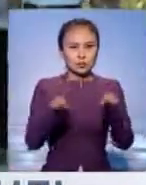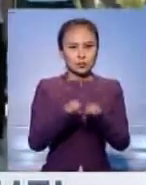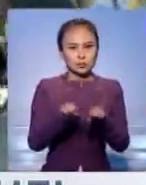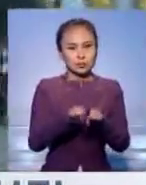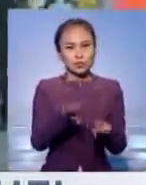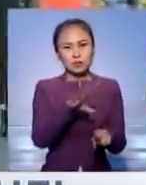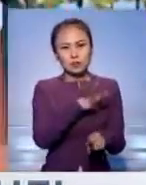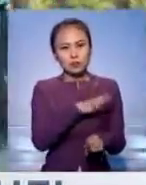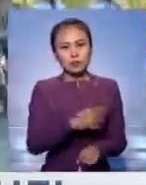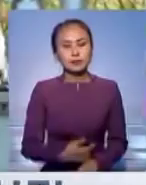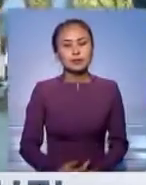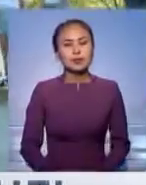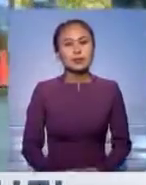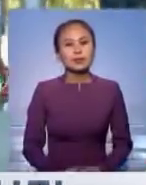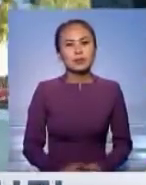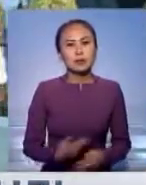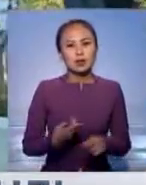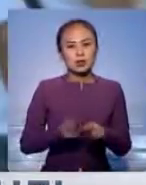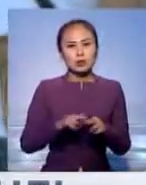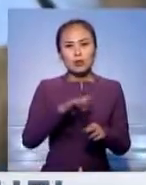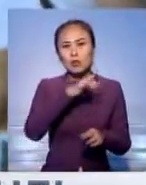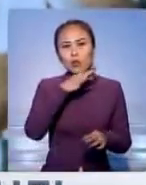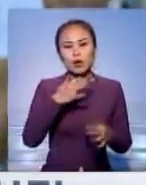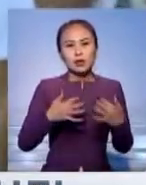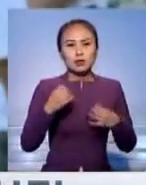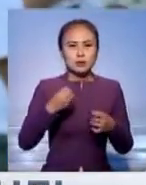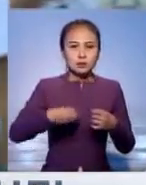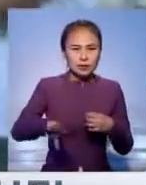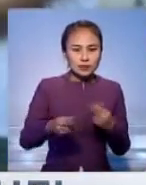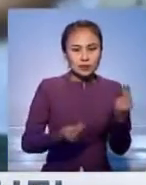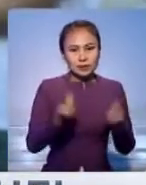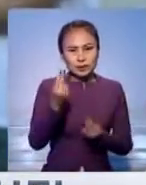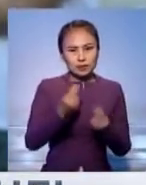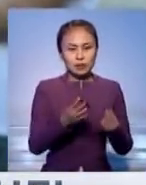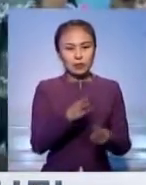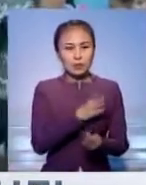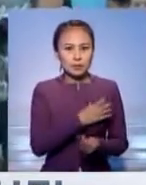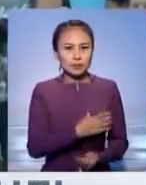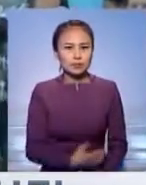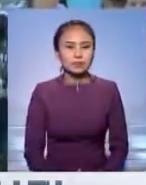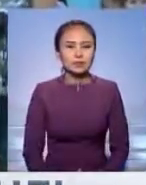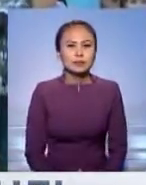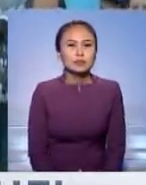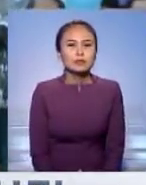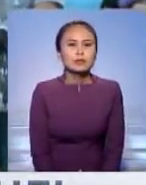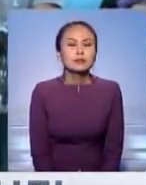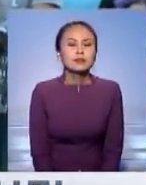толы болды. Спортты сергеткендер асық атып, қарбыз көтеріп те сайысты.